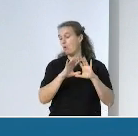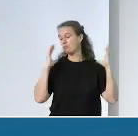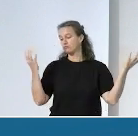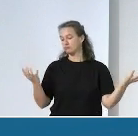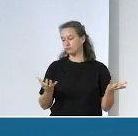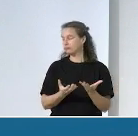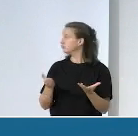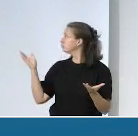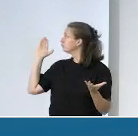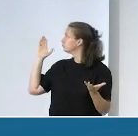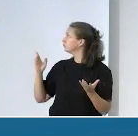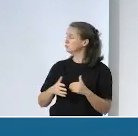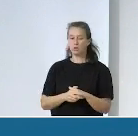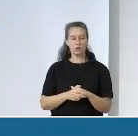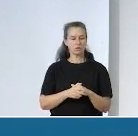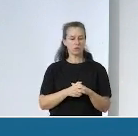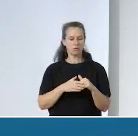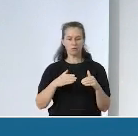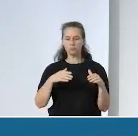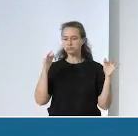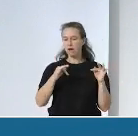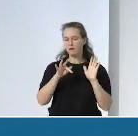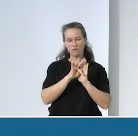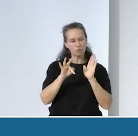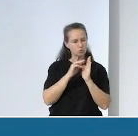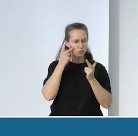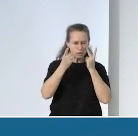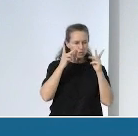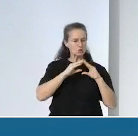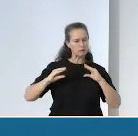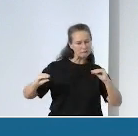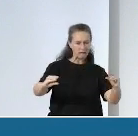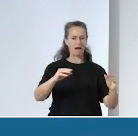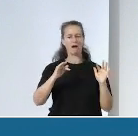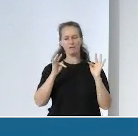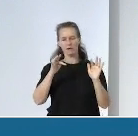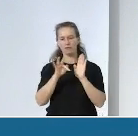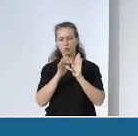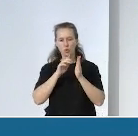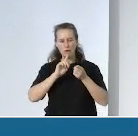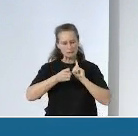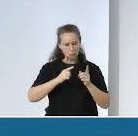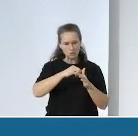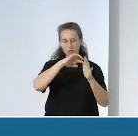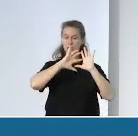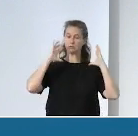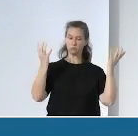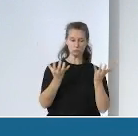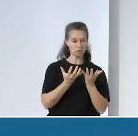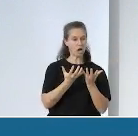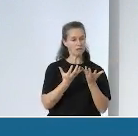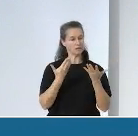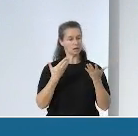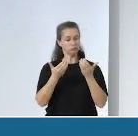Voilà, il y a les atteintes des fonctions visio-spatiales, les fonctions exécutives, etc. Et tout ça se recoupe, hein,